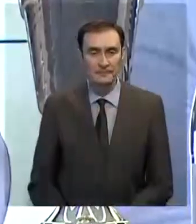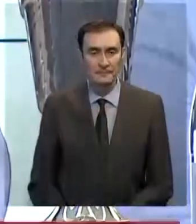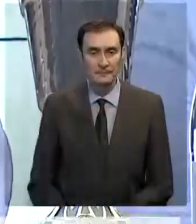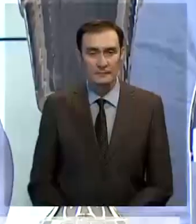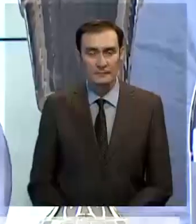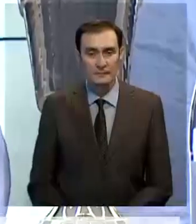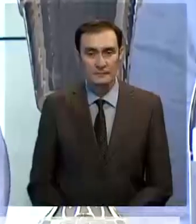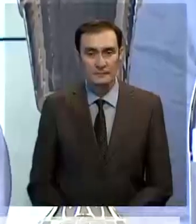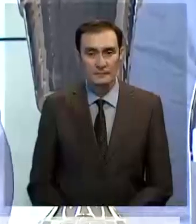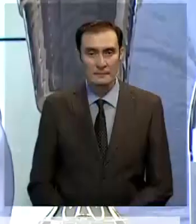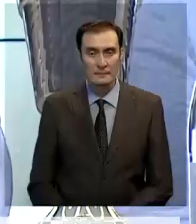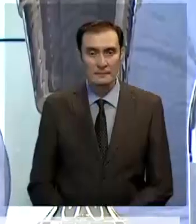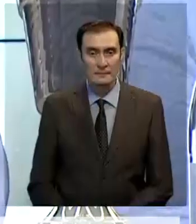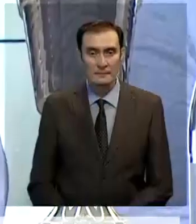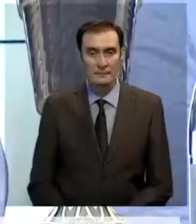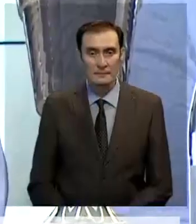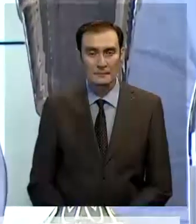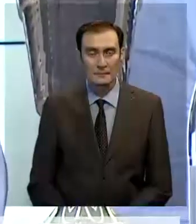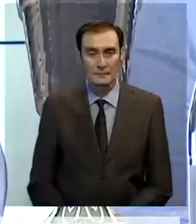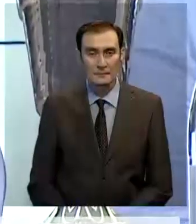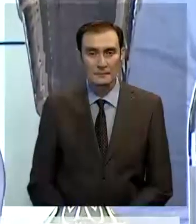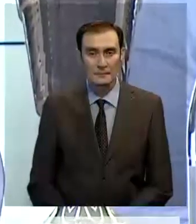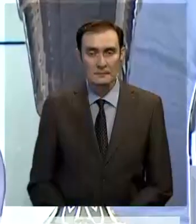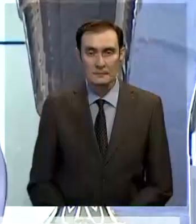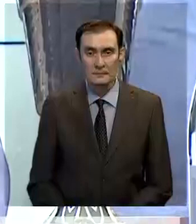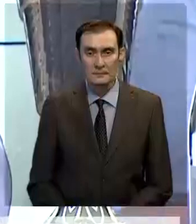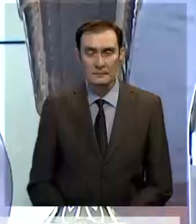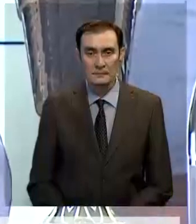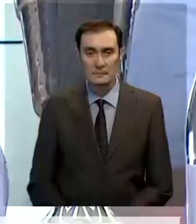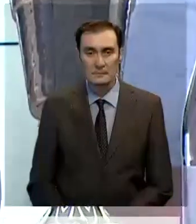Хочу во всем мире стать чемпионкой.